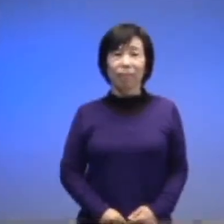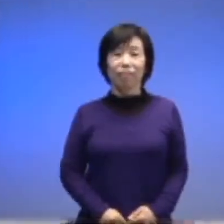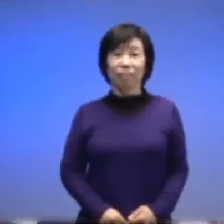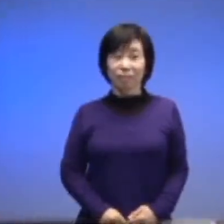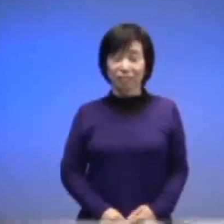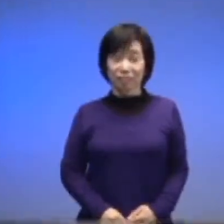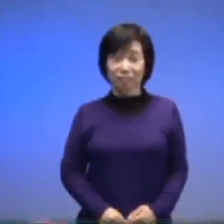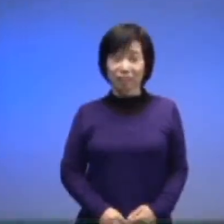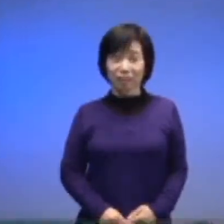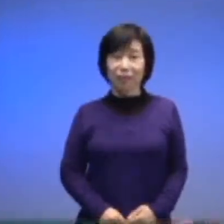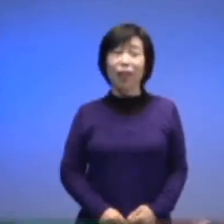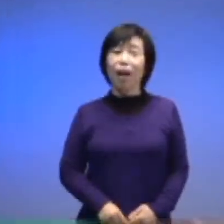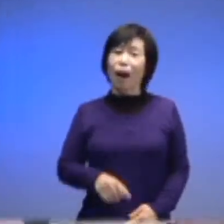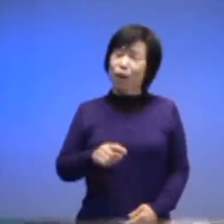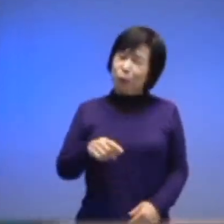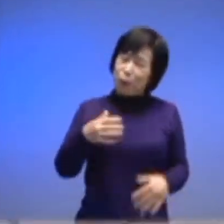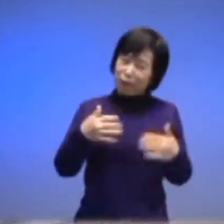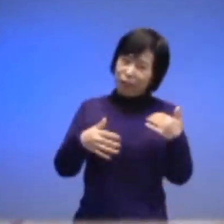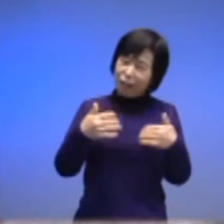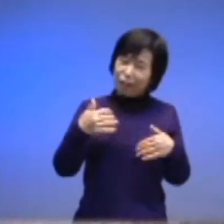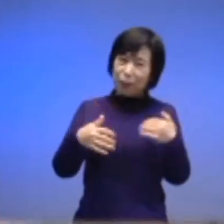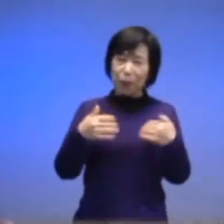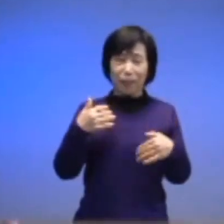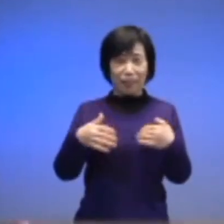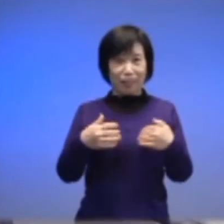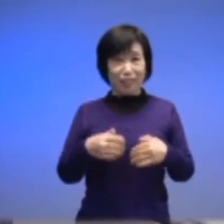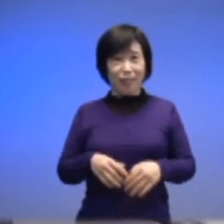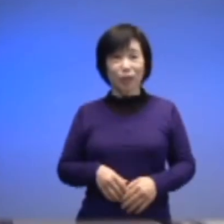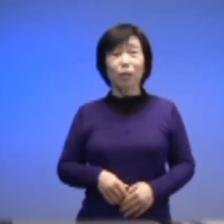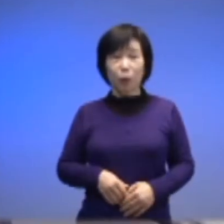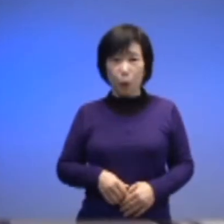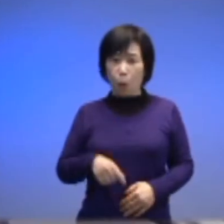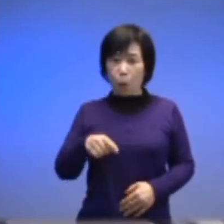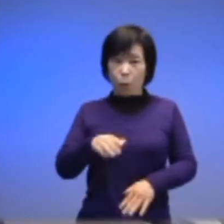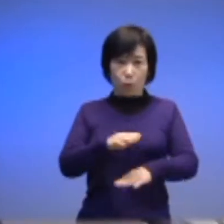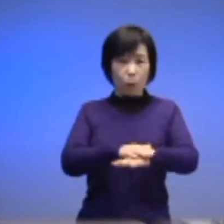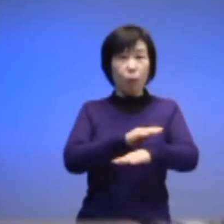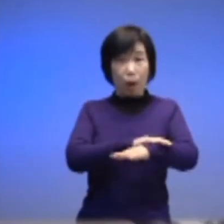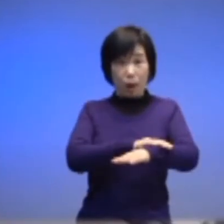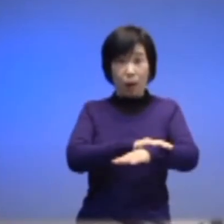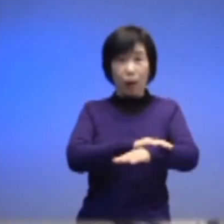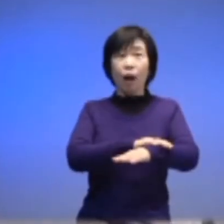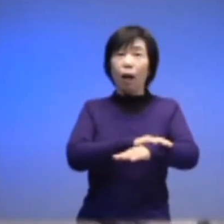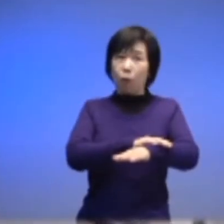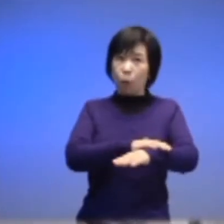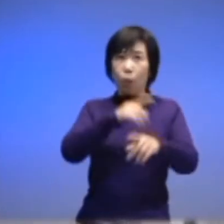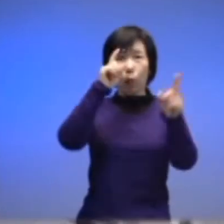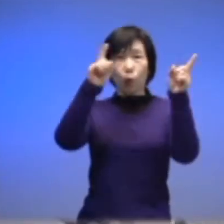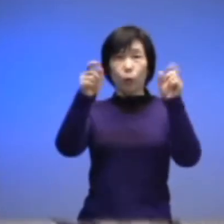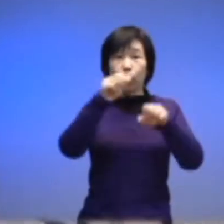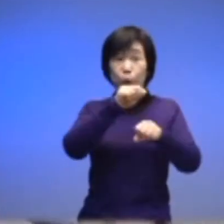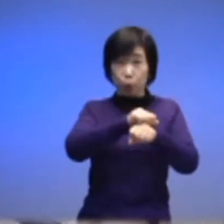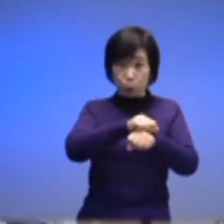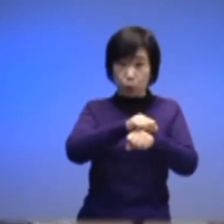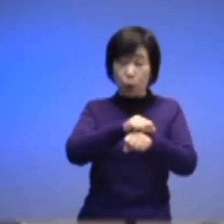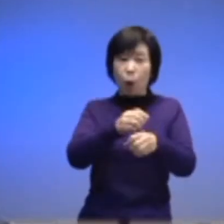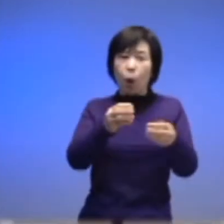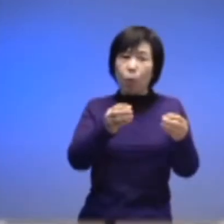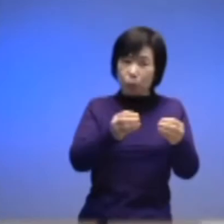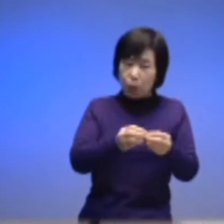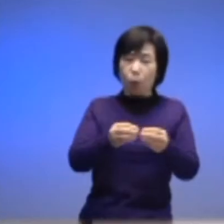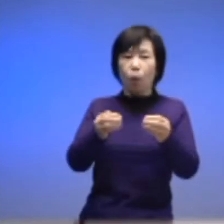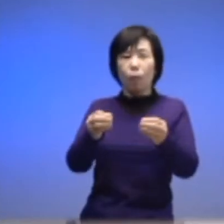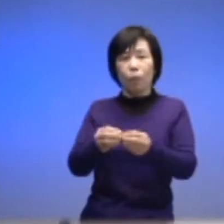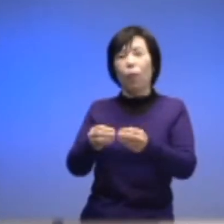この遊具も遊びがいがありそうだね。南部丘陵公園にはこんな複合遊具がたくさんあるんです